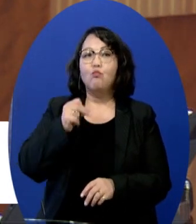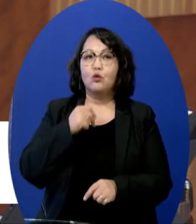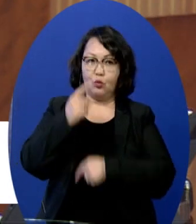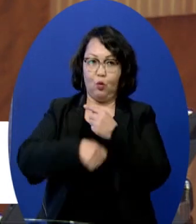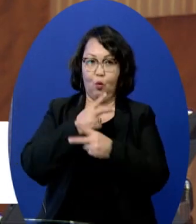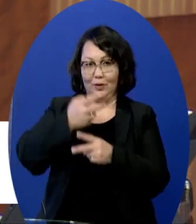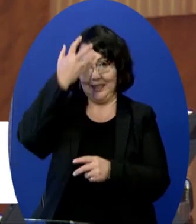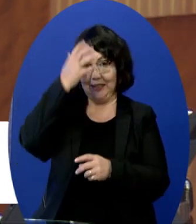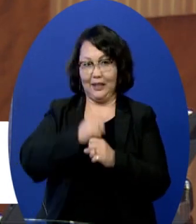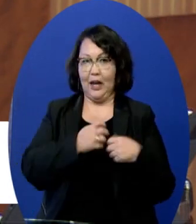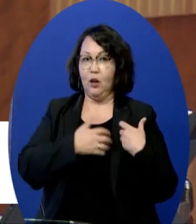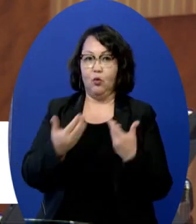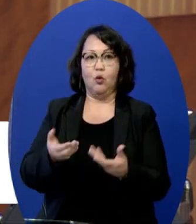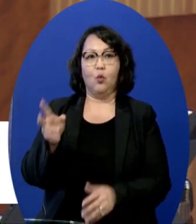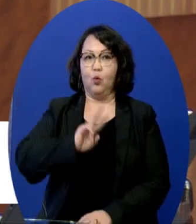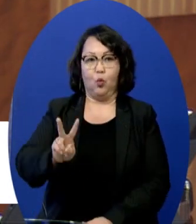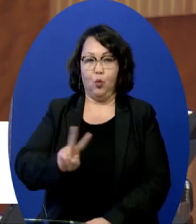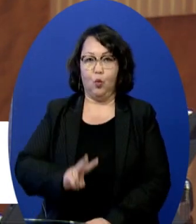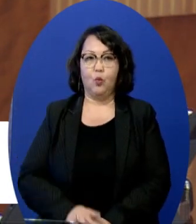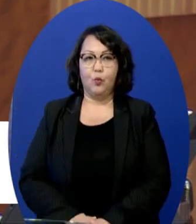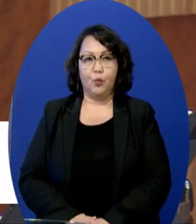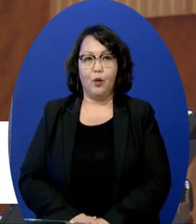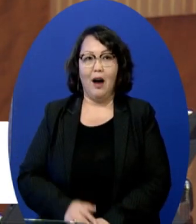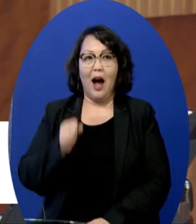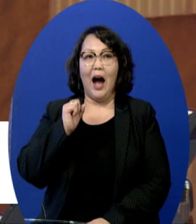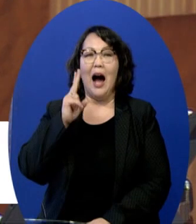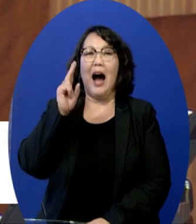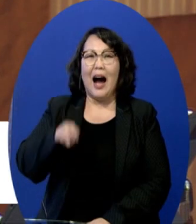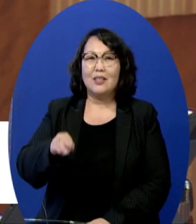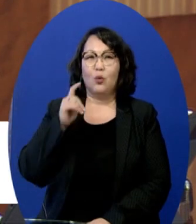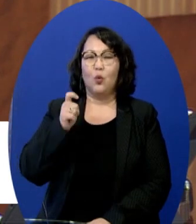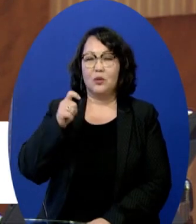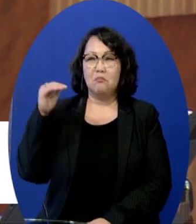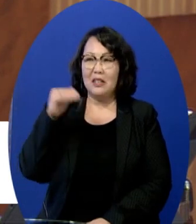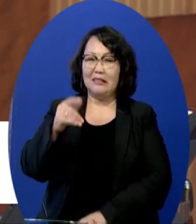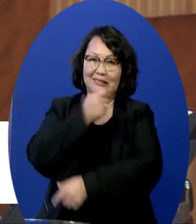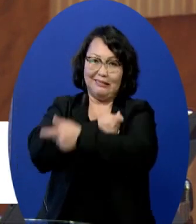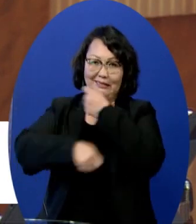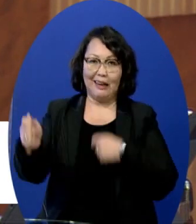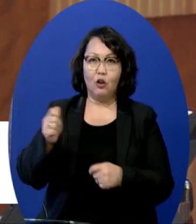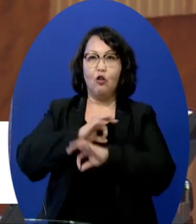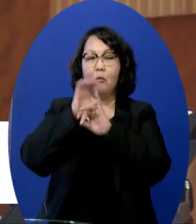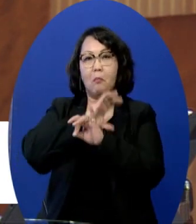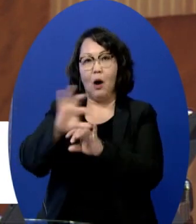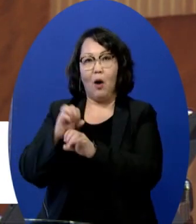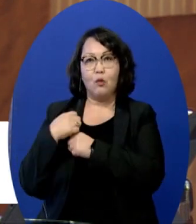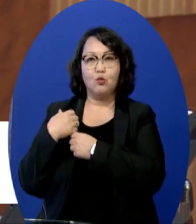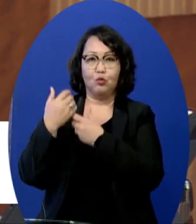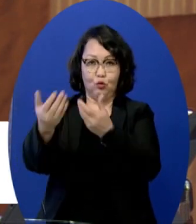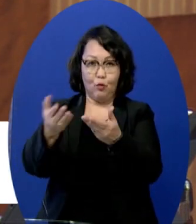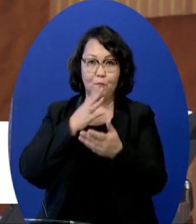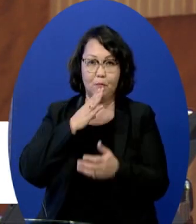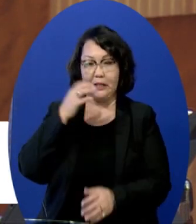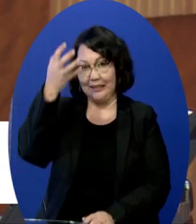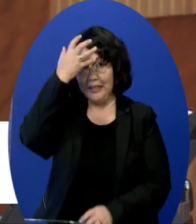мэдлийг шилжүүлэхгүй. Одоо нэг агтлагдсан машина зарж борлуулах юм уу? Аль эсвэл өөр байгууллагатай шилжүүлэхэд